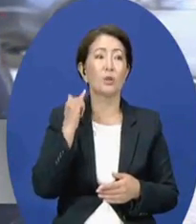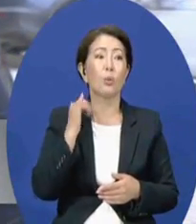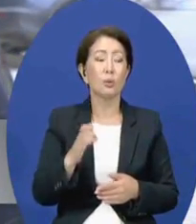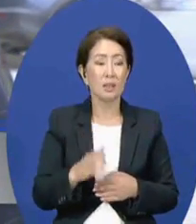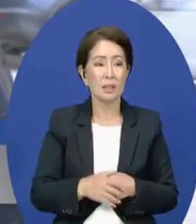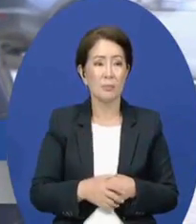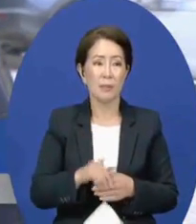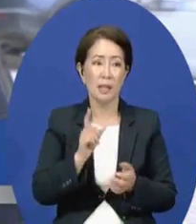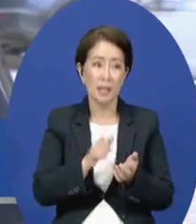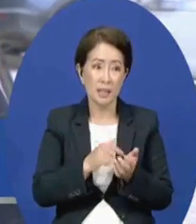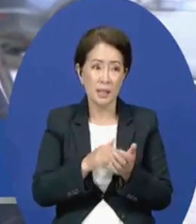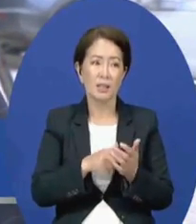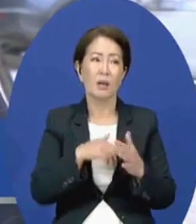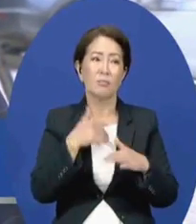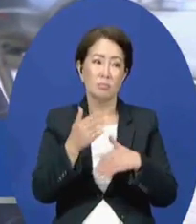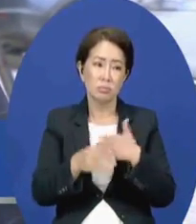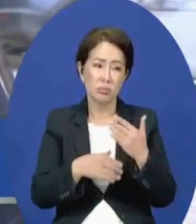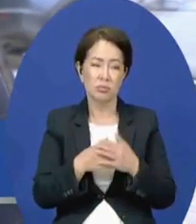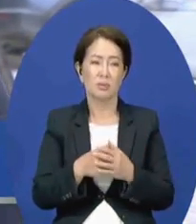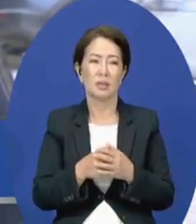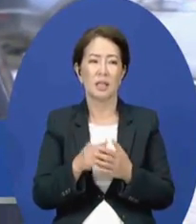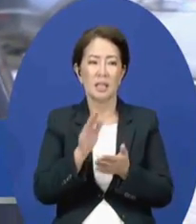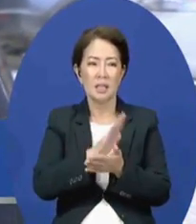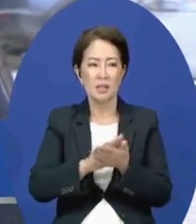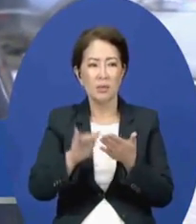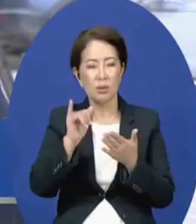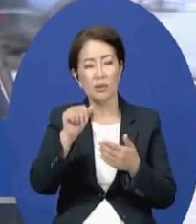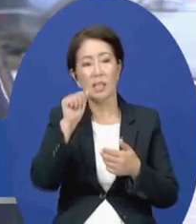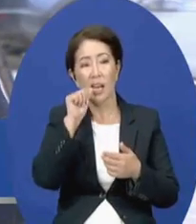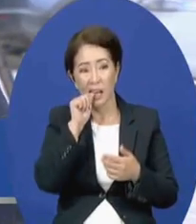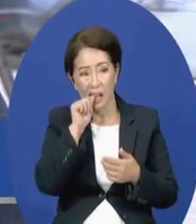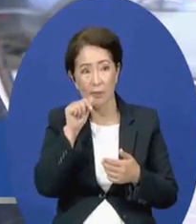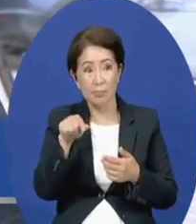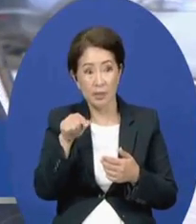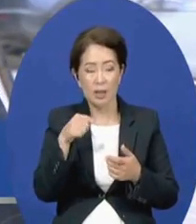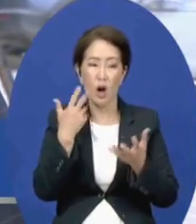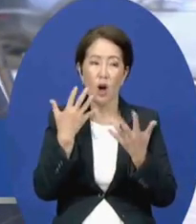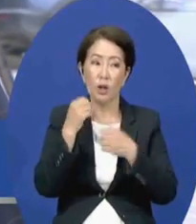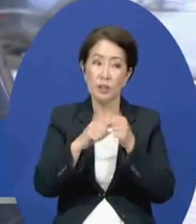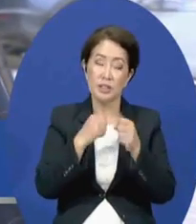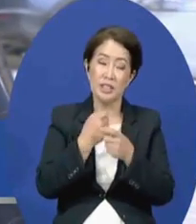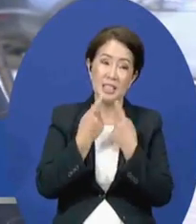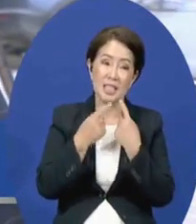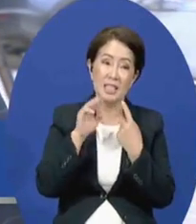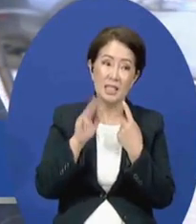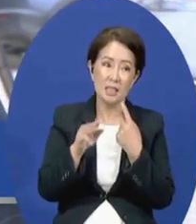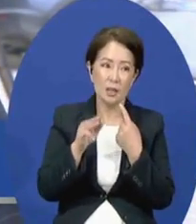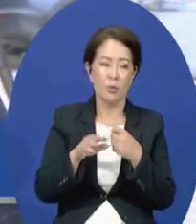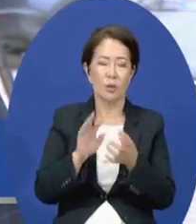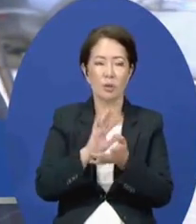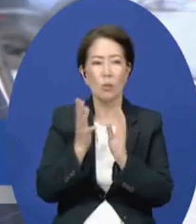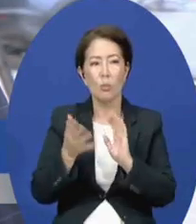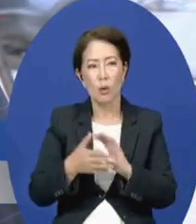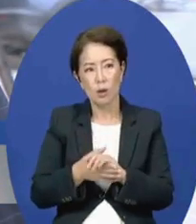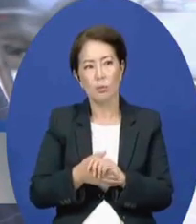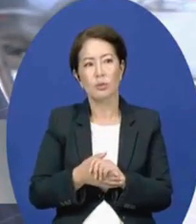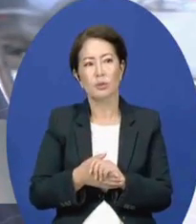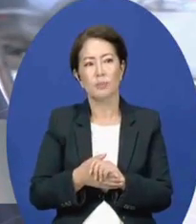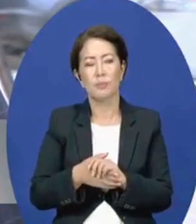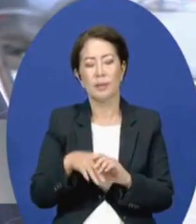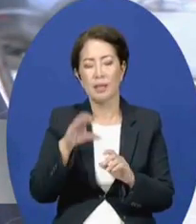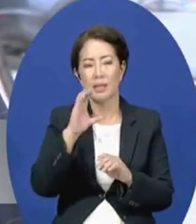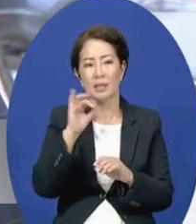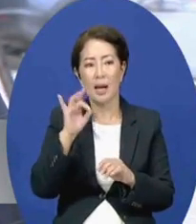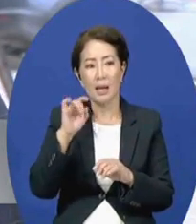усны хэрэглээг нэвтрүүлээ те энэ цэвэр усаа химнэ гэж бид бол маш олон жил ярьлаа. А гисэн хэдий ч